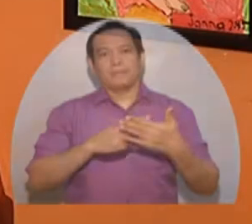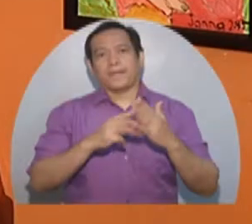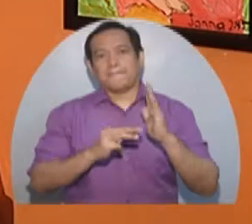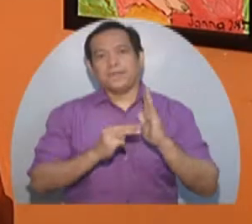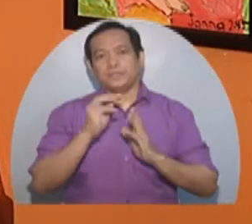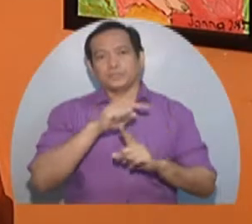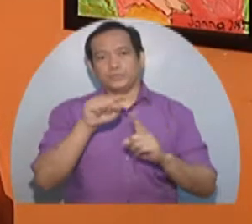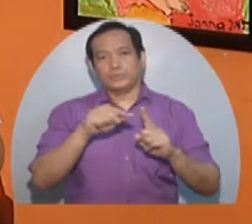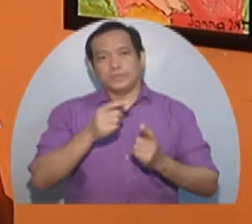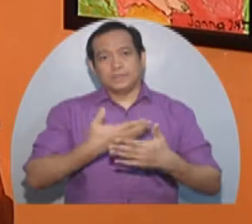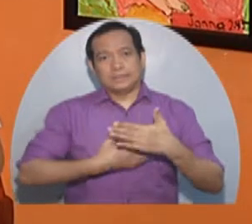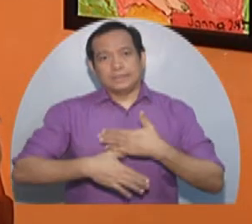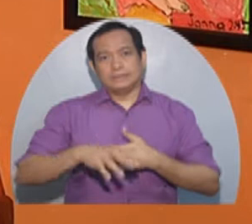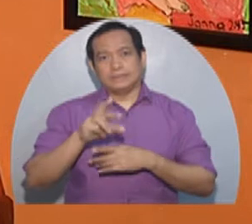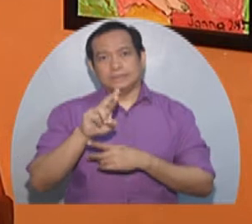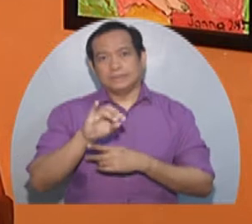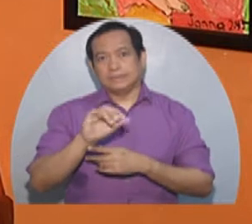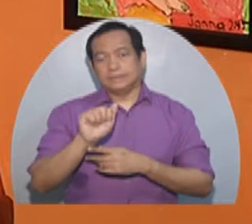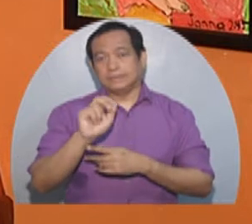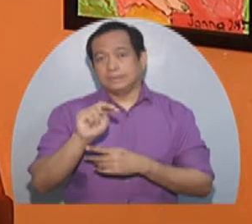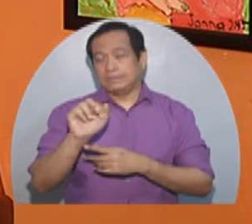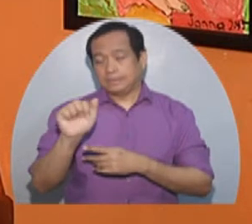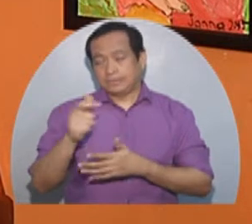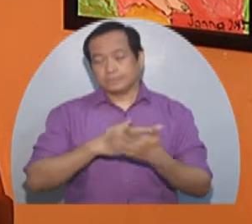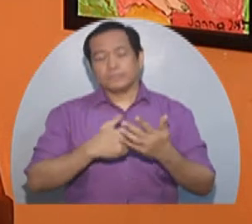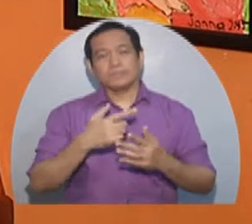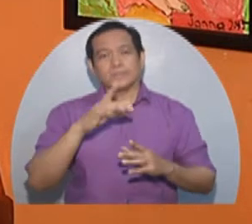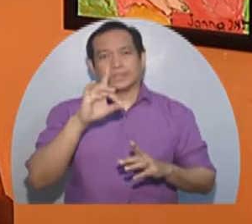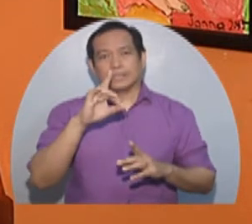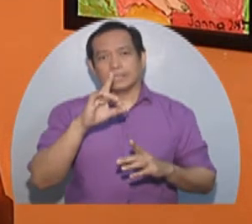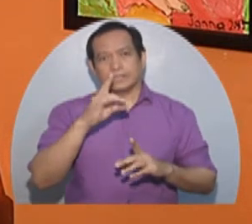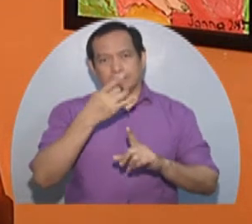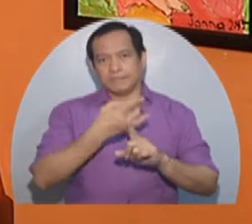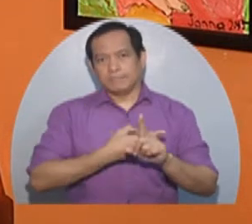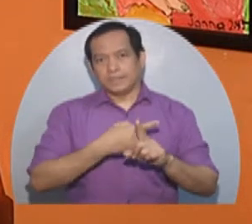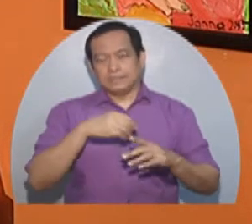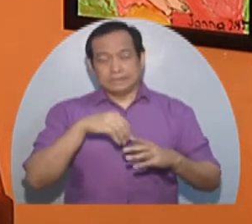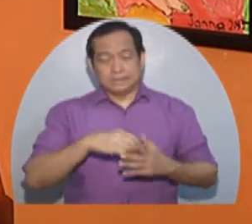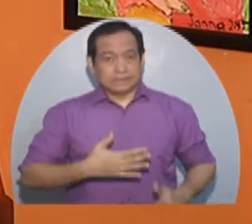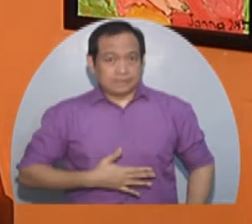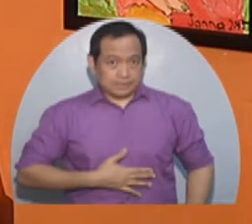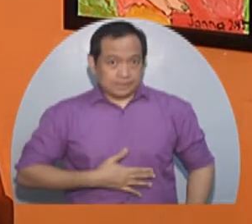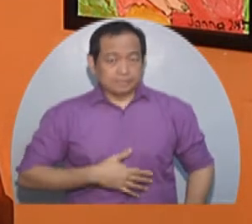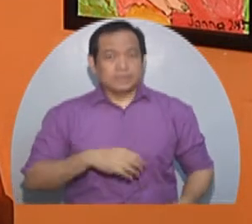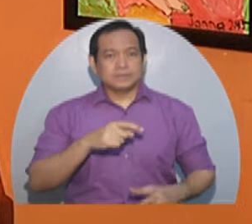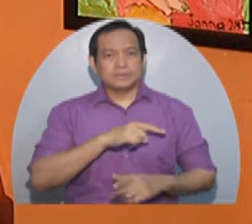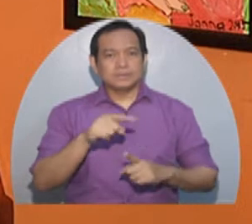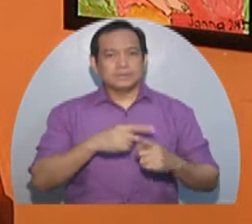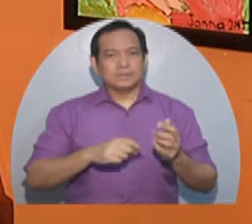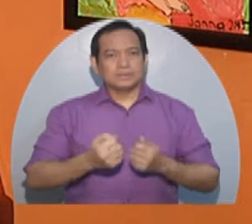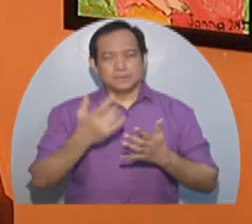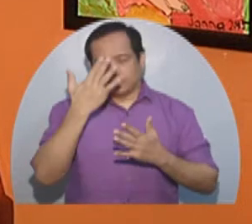Premature na pinanganak si Rihanna Jane Casimiro. 8 buwan lang siya sa sinapupunan ng ina. Maaring ito ang dahilan kung